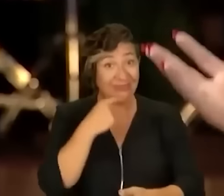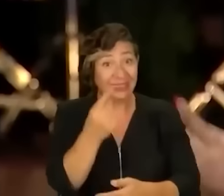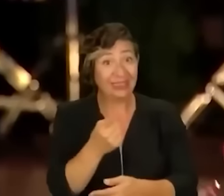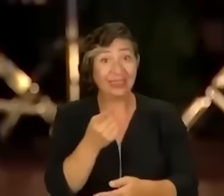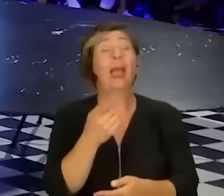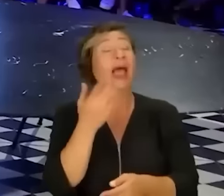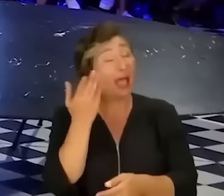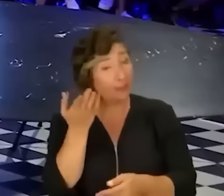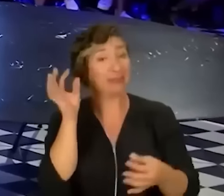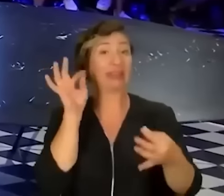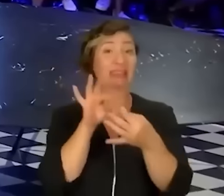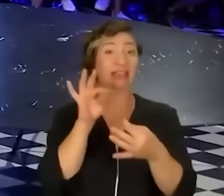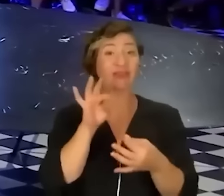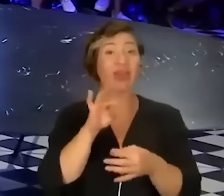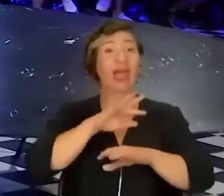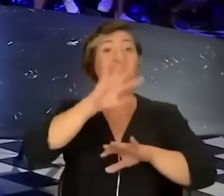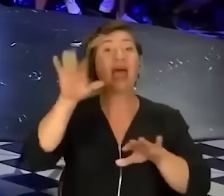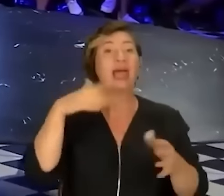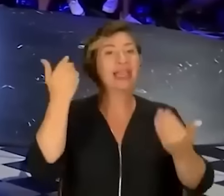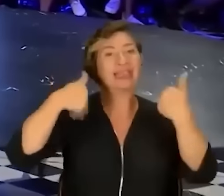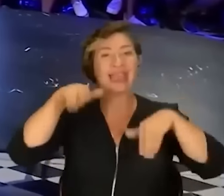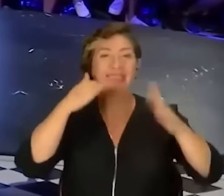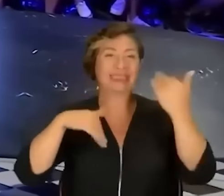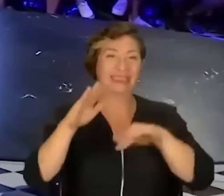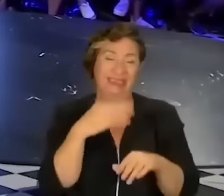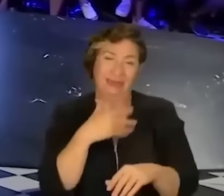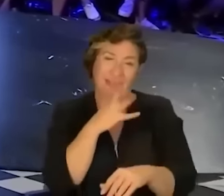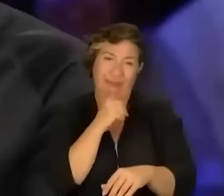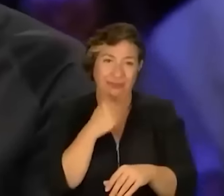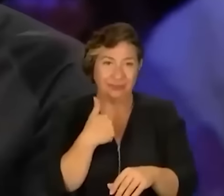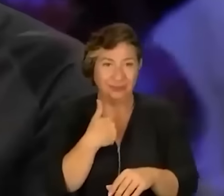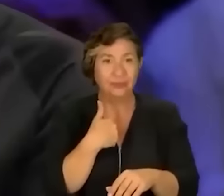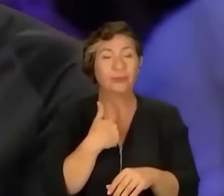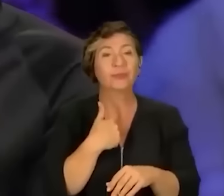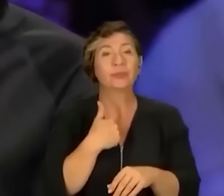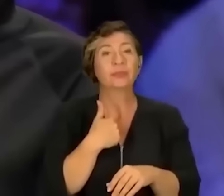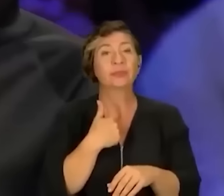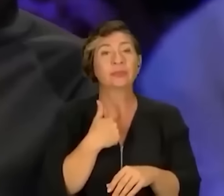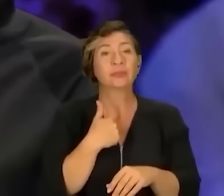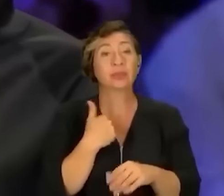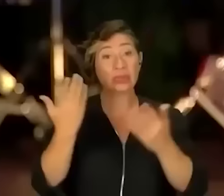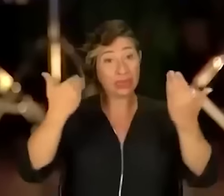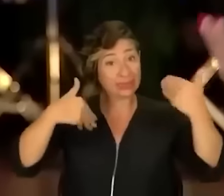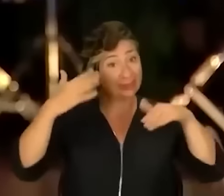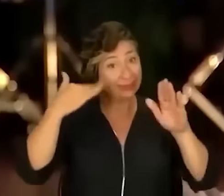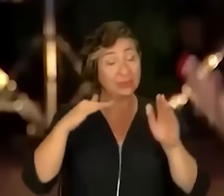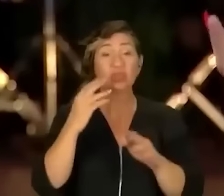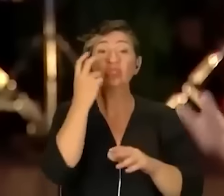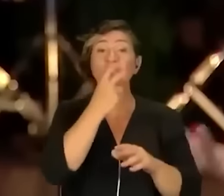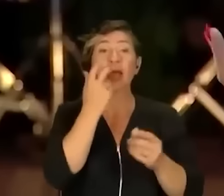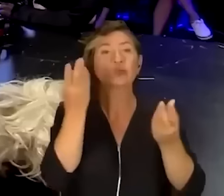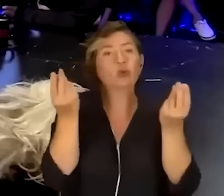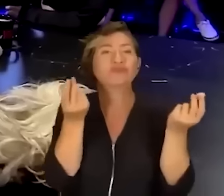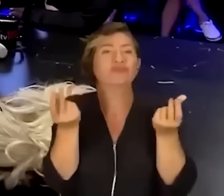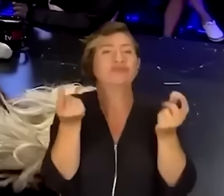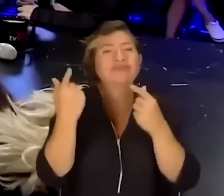mı? Bak denk geldi, var. Her yerde dans ediyordum. Dediler ki her yerde dans ediyordum. Dans ediyorsun. Söylediğim şarkılar çok